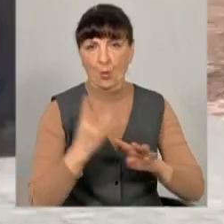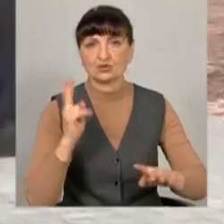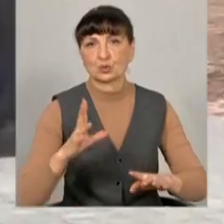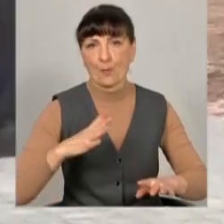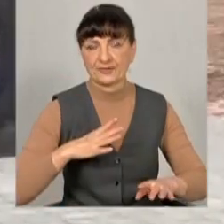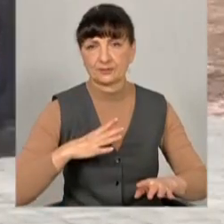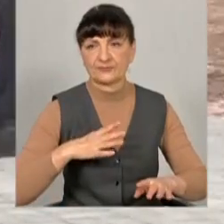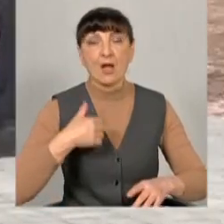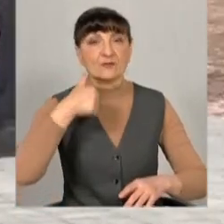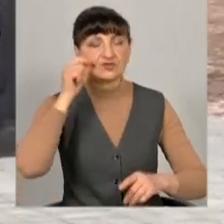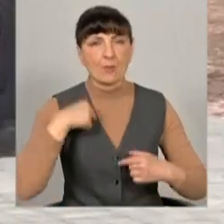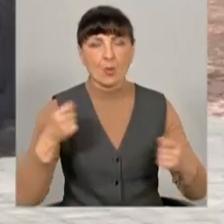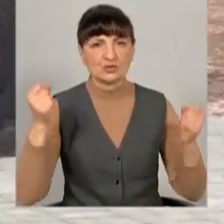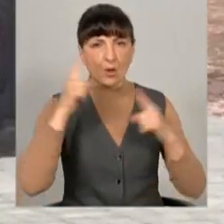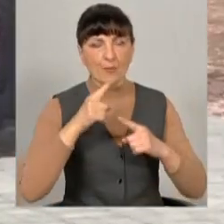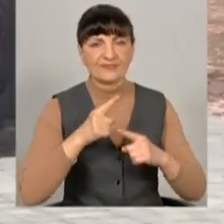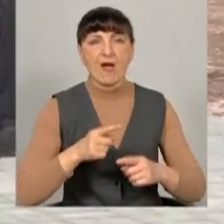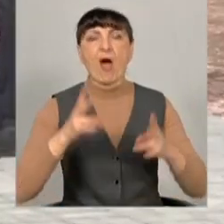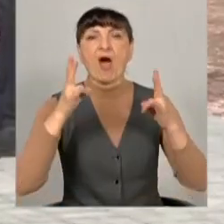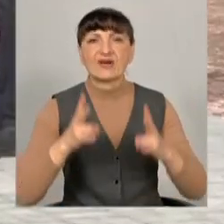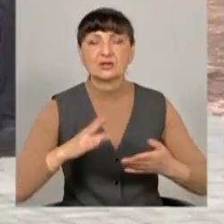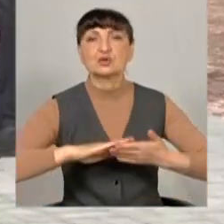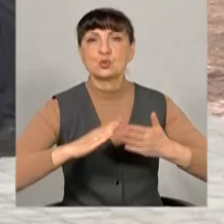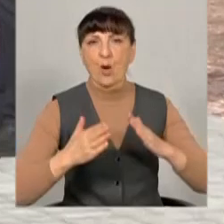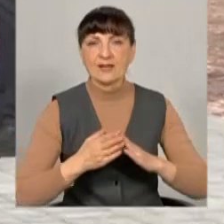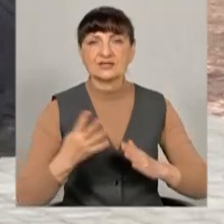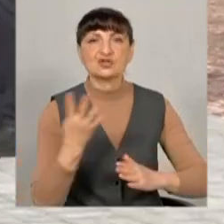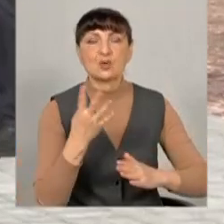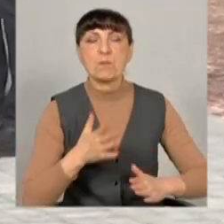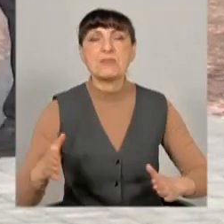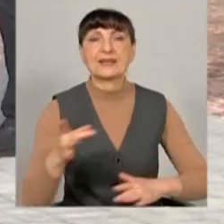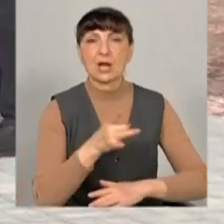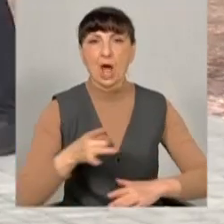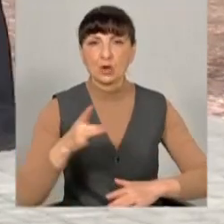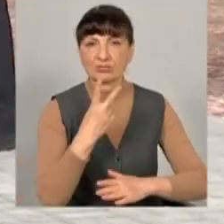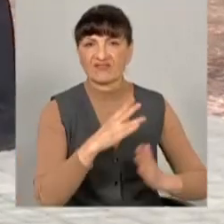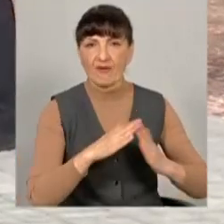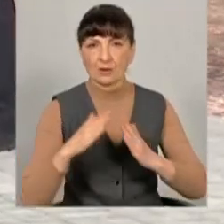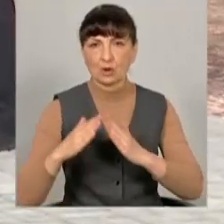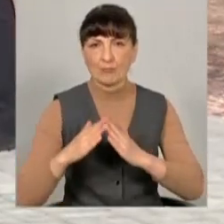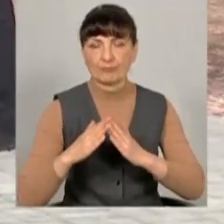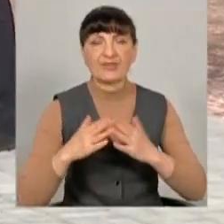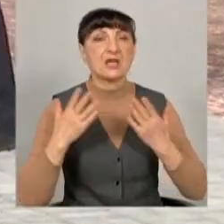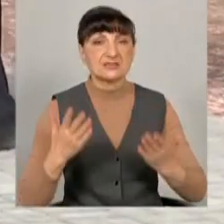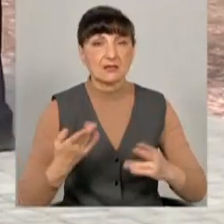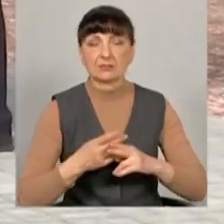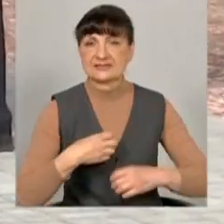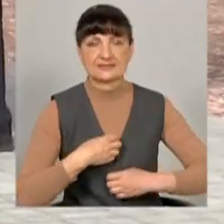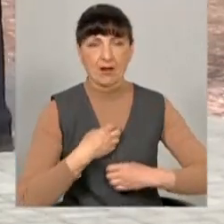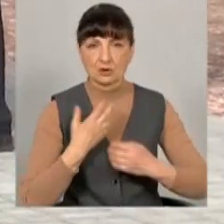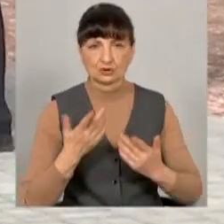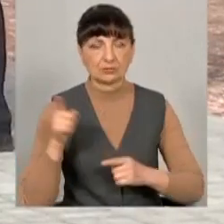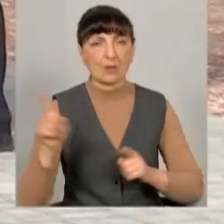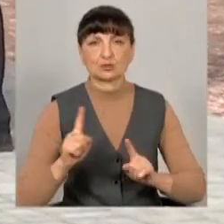Что мы вчера узнаем? Аварийная ситуация происходит в 4-м микрорайоне, вот эти два дома. Естественно, это вообще страшно, что